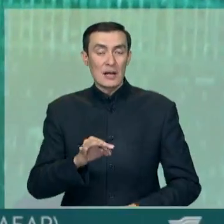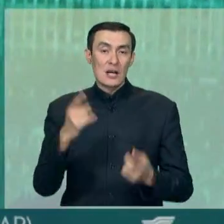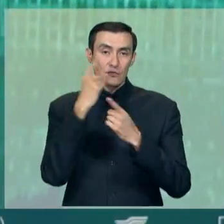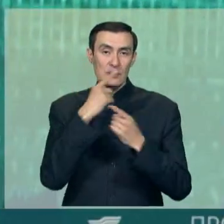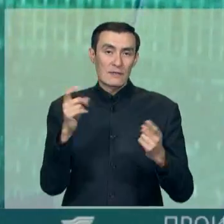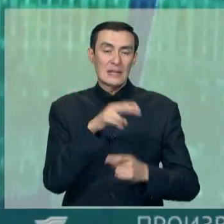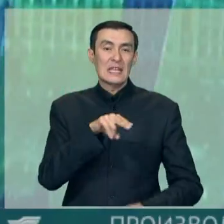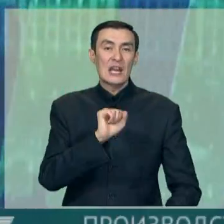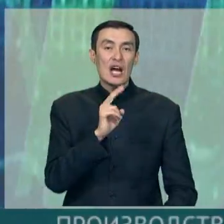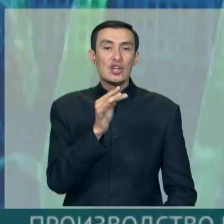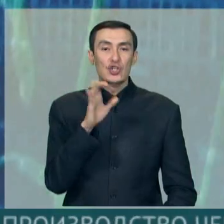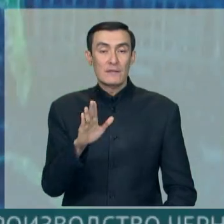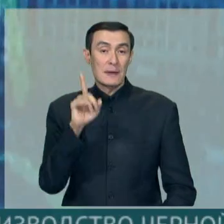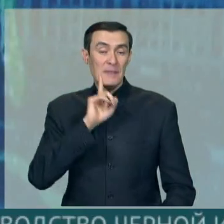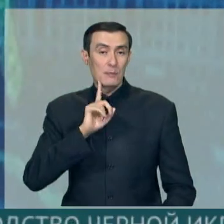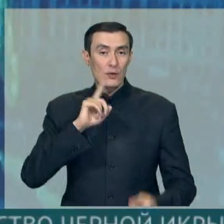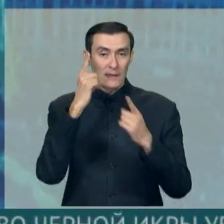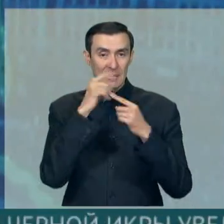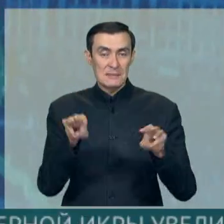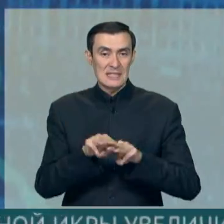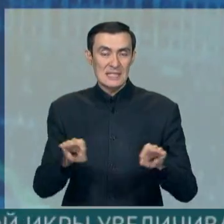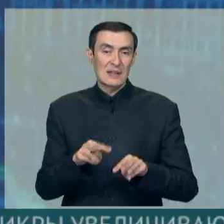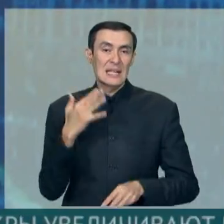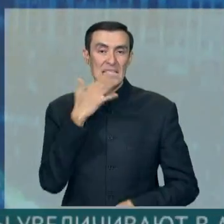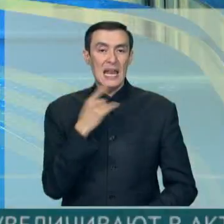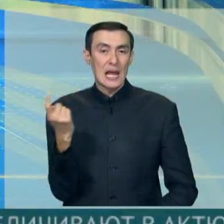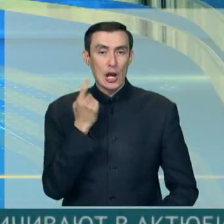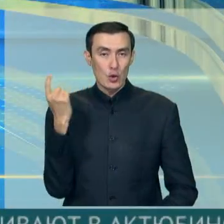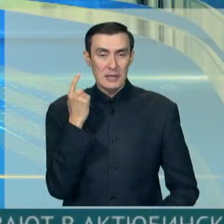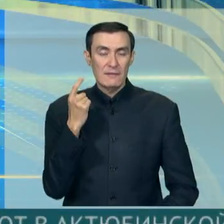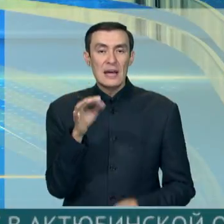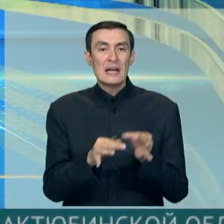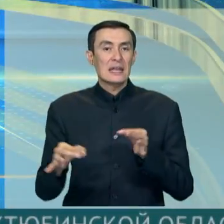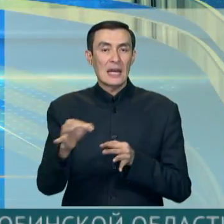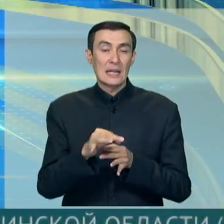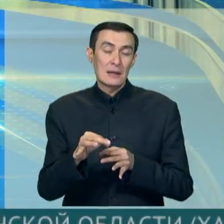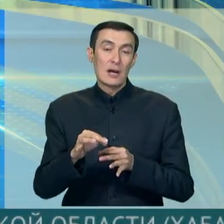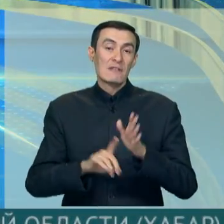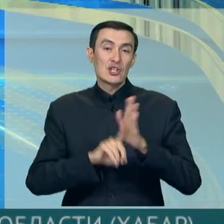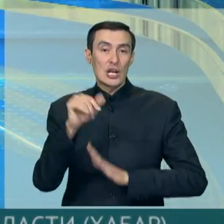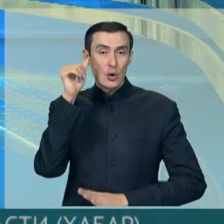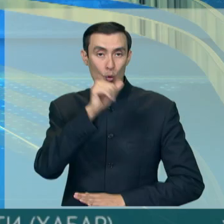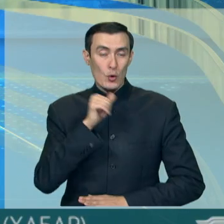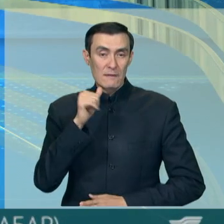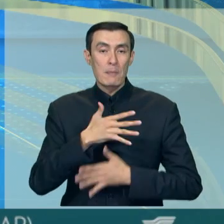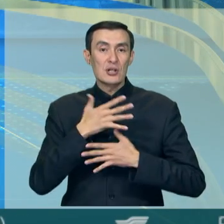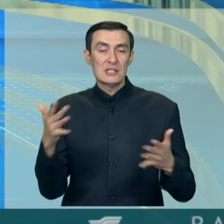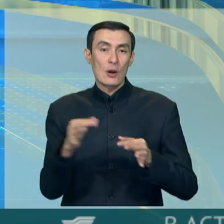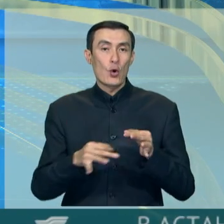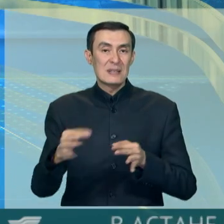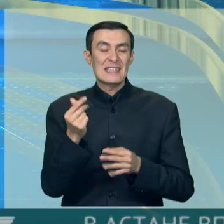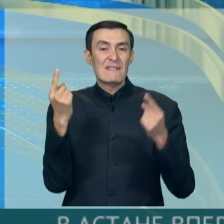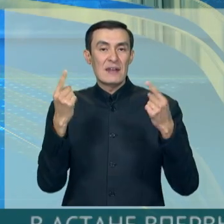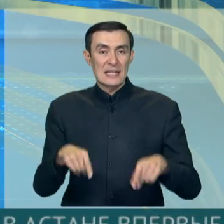озвучил Данияр Акишев. Тем временем, по информации Министерства национальной экономики, в региональном разрезе с начала года в большинстве регионов